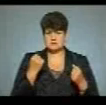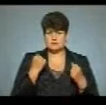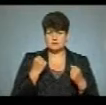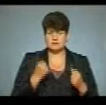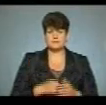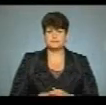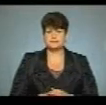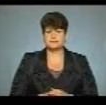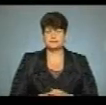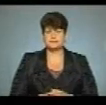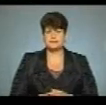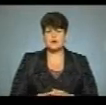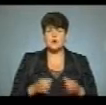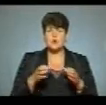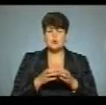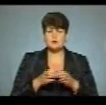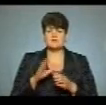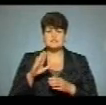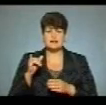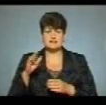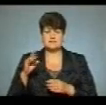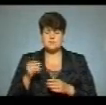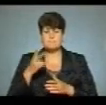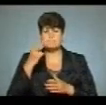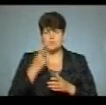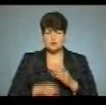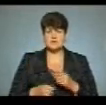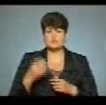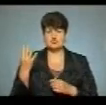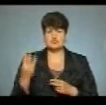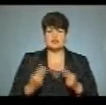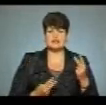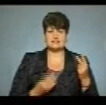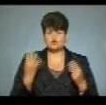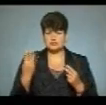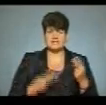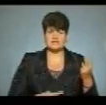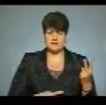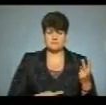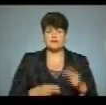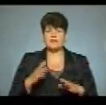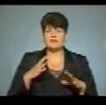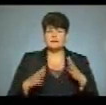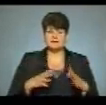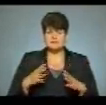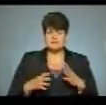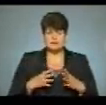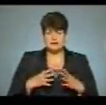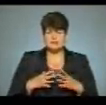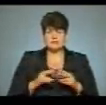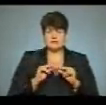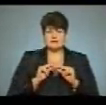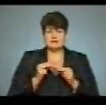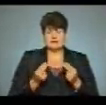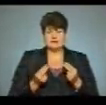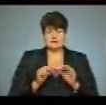Кубанського університету. Команда Василя Івегеша у цьому матчі програла з рахунком 4-2. Тренер тернополян Василь Івегеш результат гри коментує